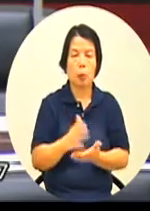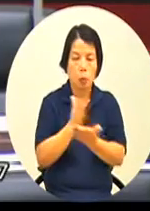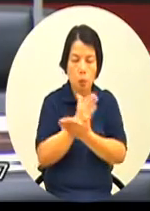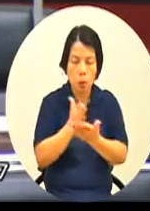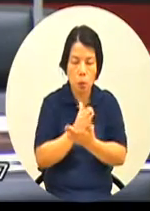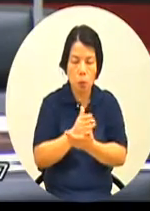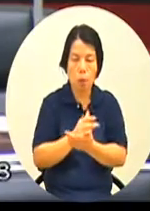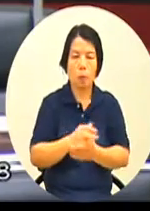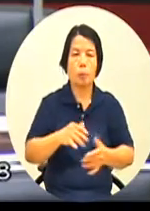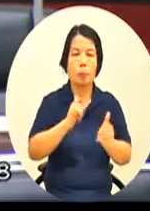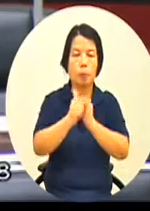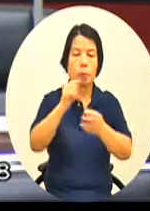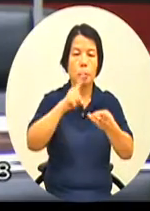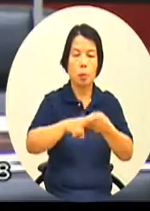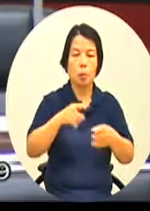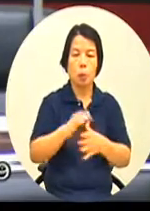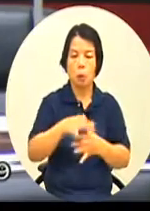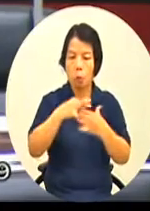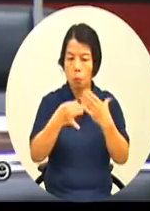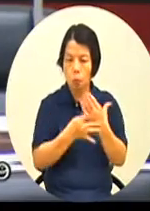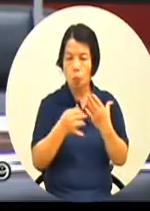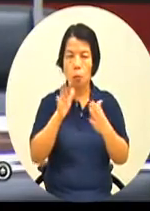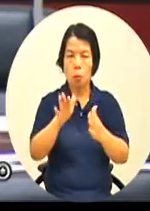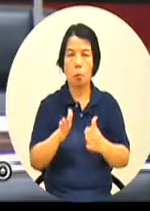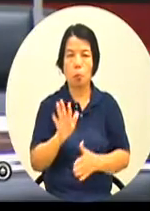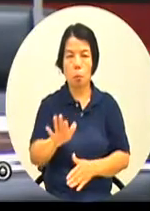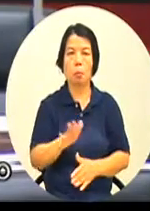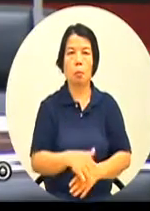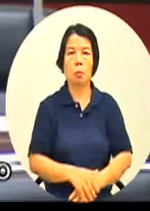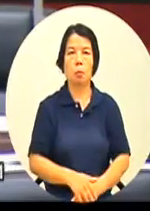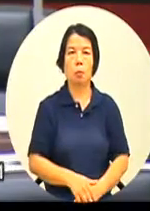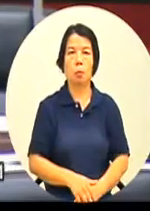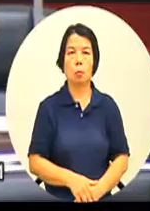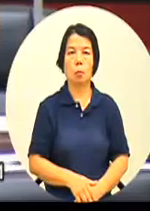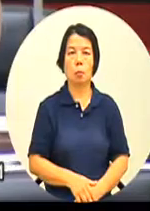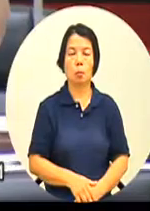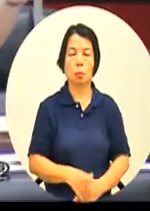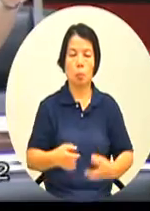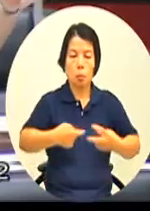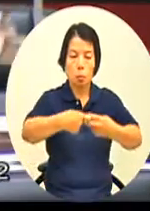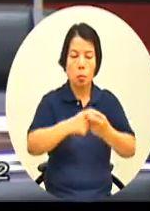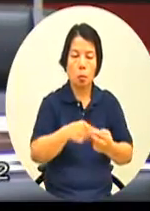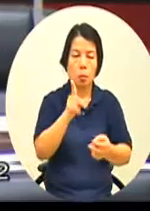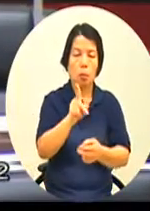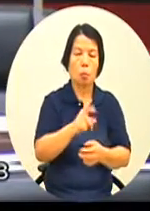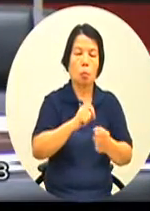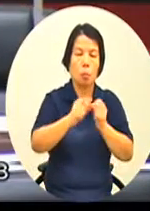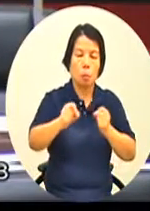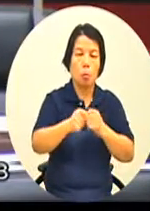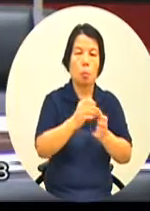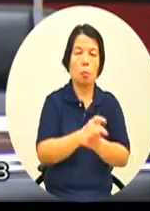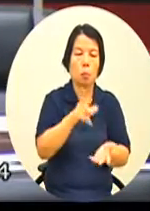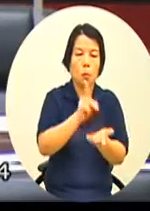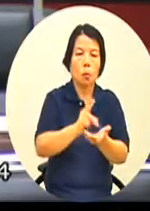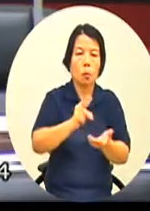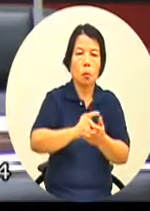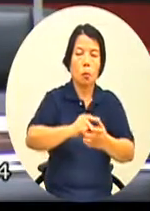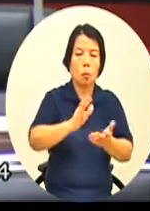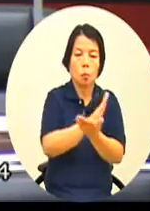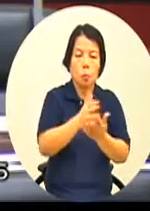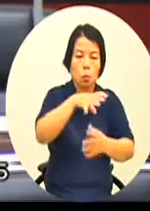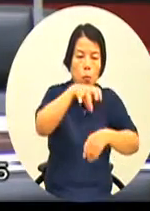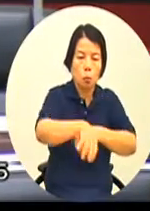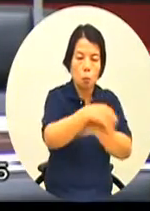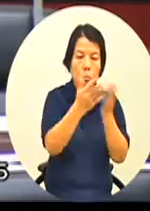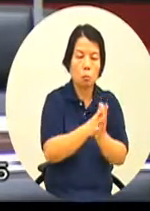有 一套流程在说，比如说，李克勇图书馆是不是适合盖在中央公园？以